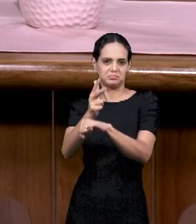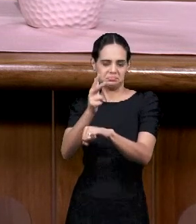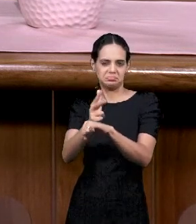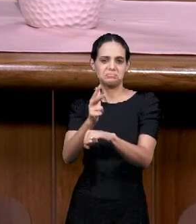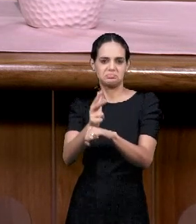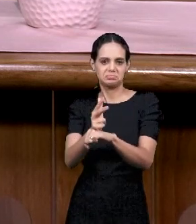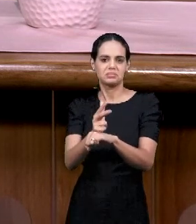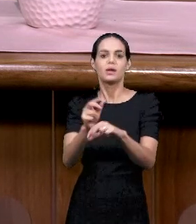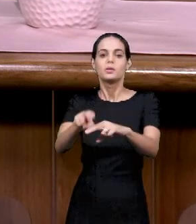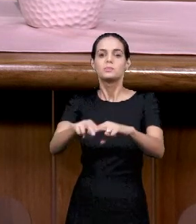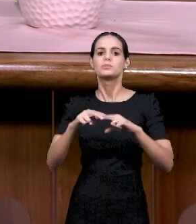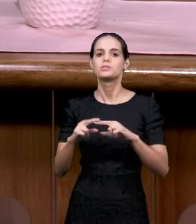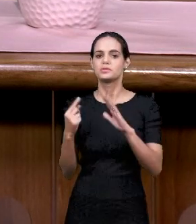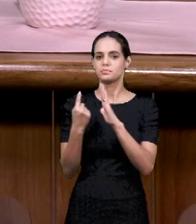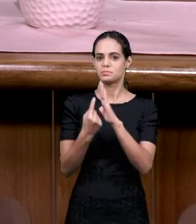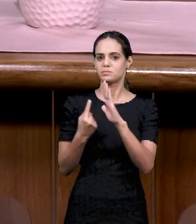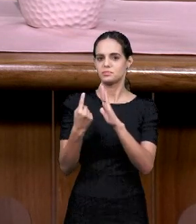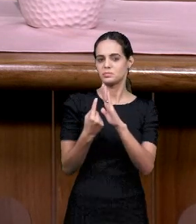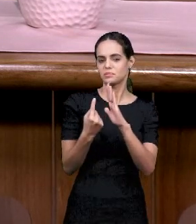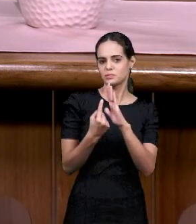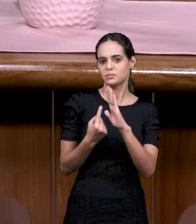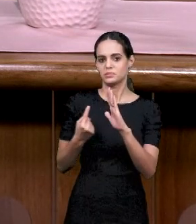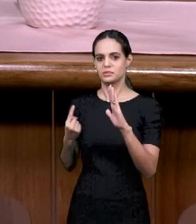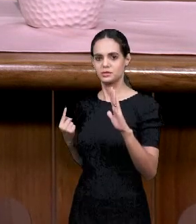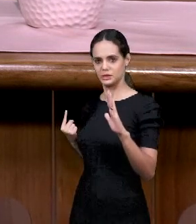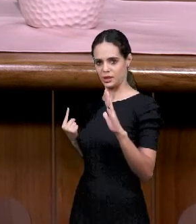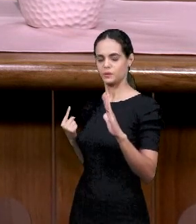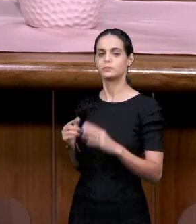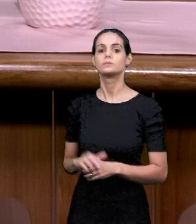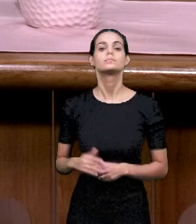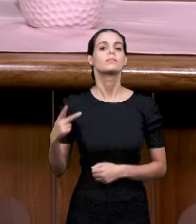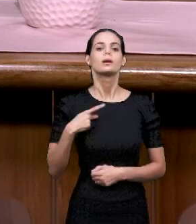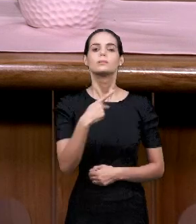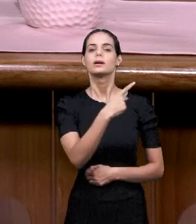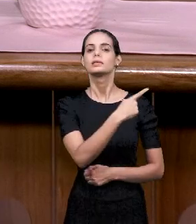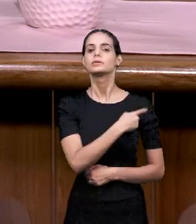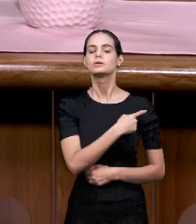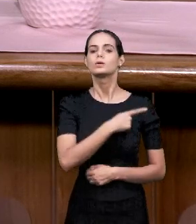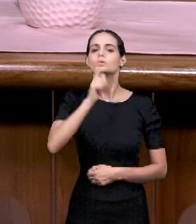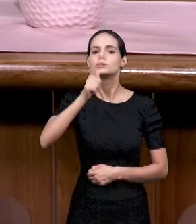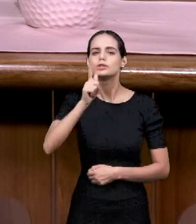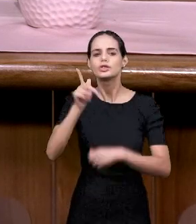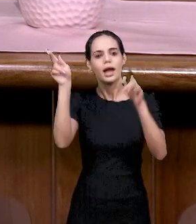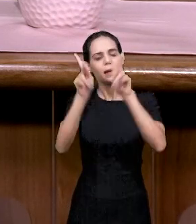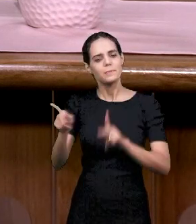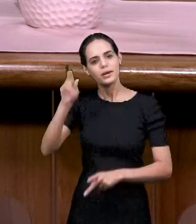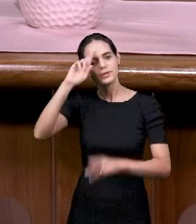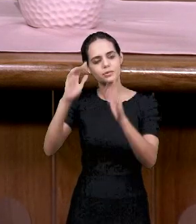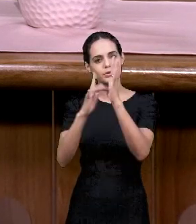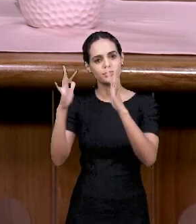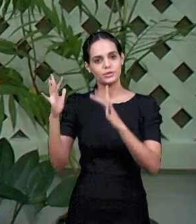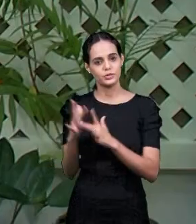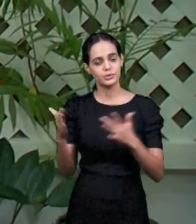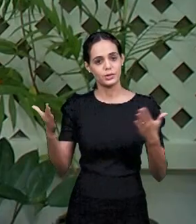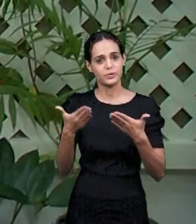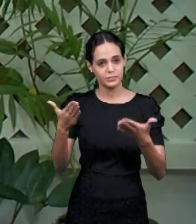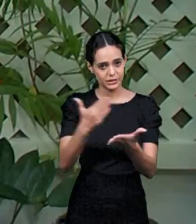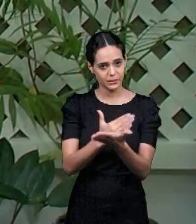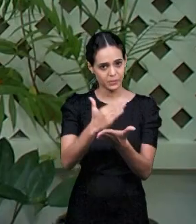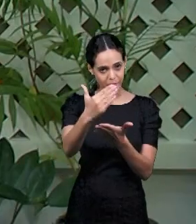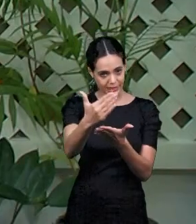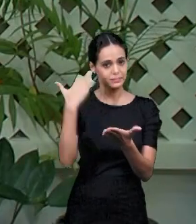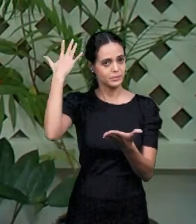moment de l'éloignement social. Passons la parole au pasteur Jodechi. La paix du Seigneur Jésus, pasteur